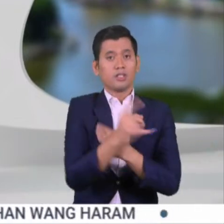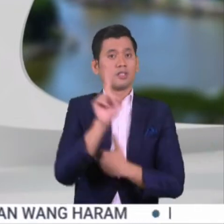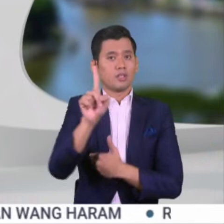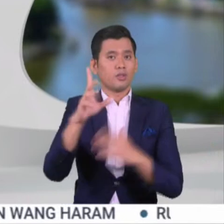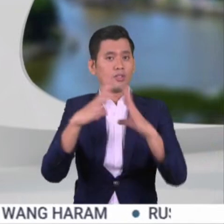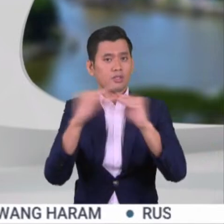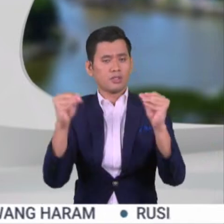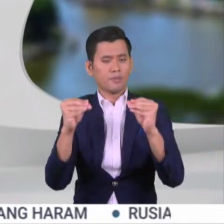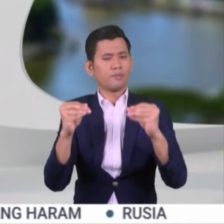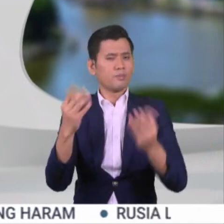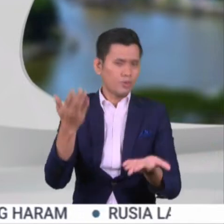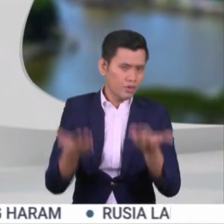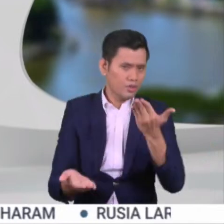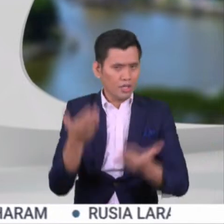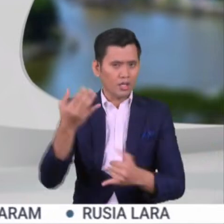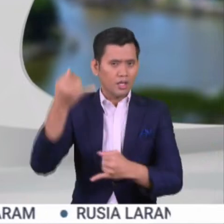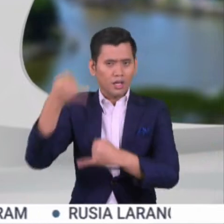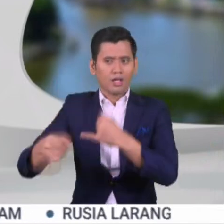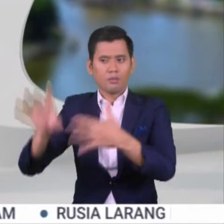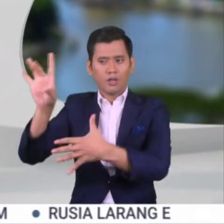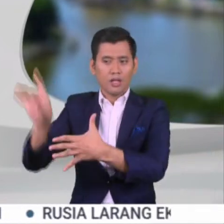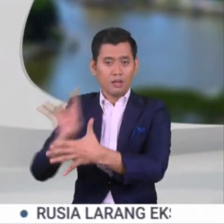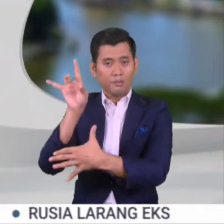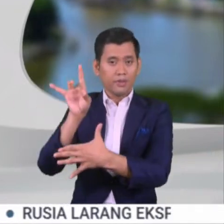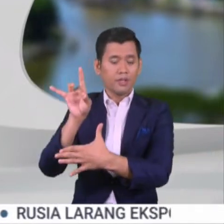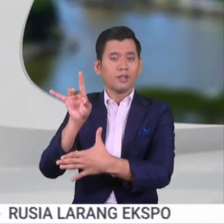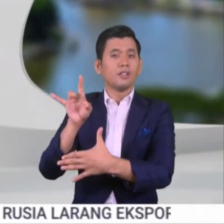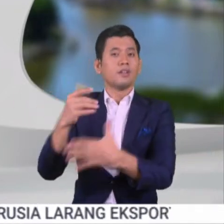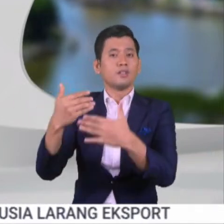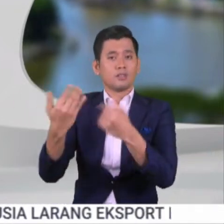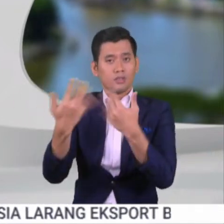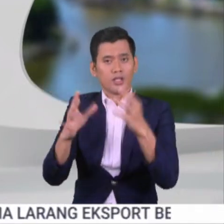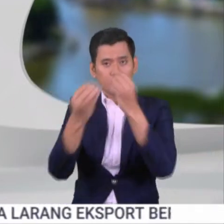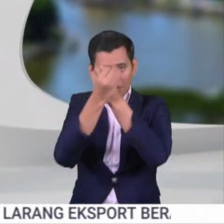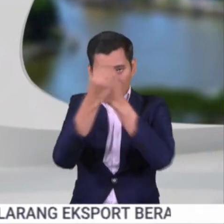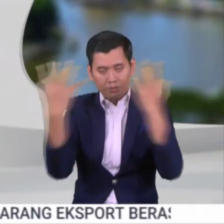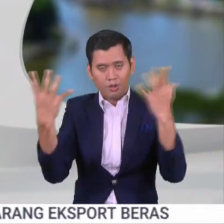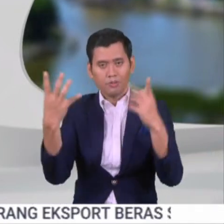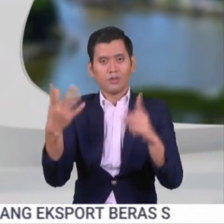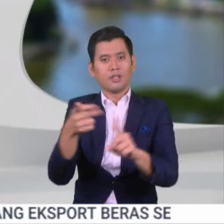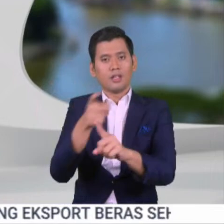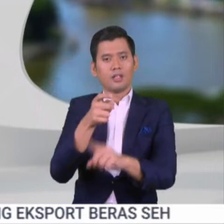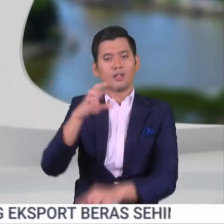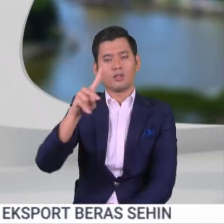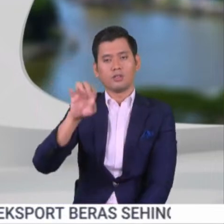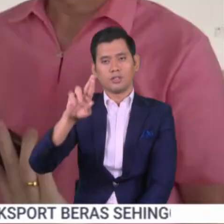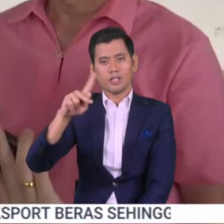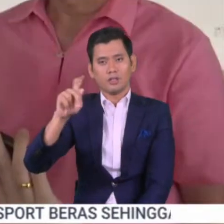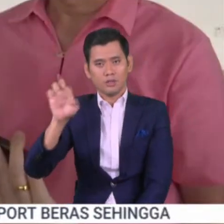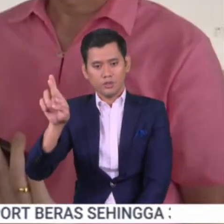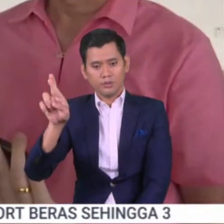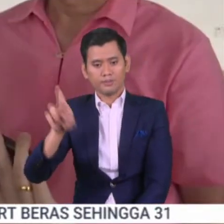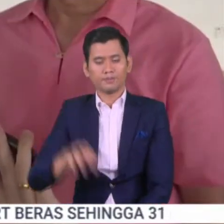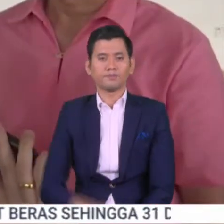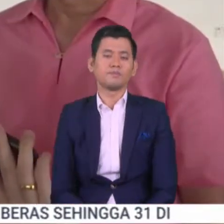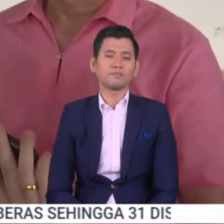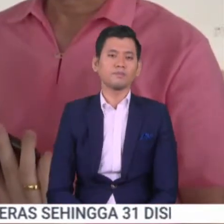dijangka siap selewat-lewatnya penghujung bulan Ogos ini setelah dimaklumkan oleh pihak kontraktor.